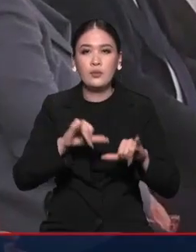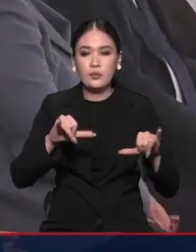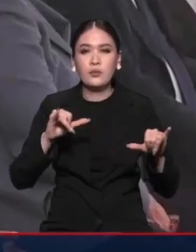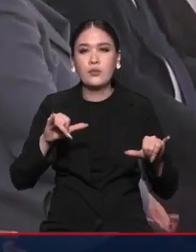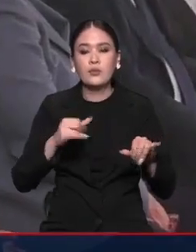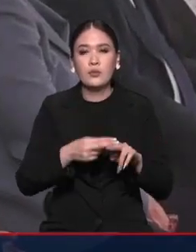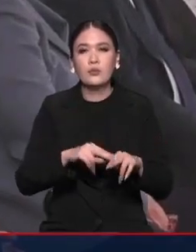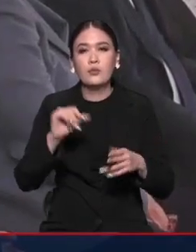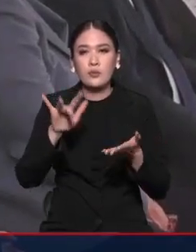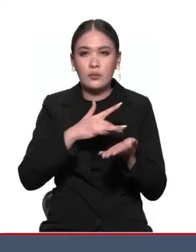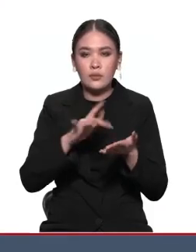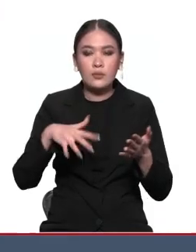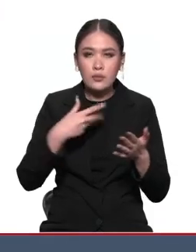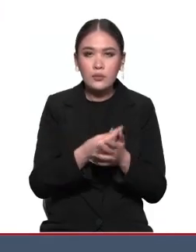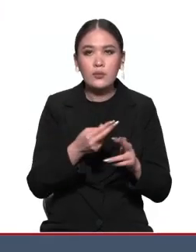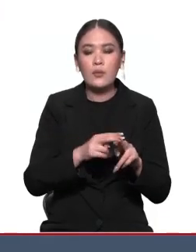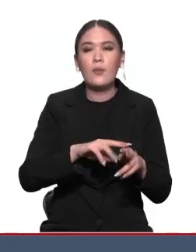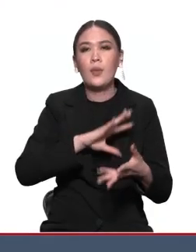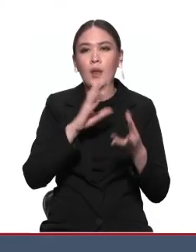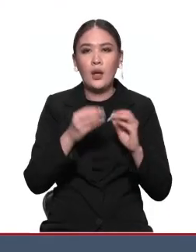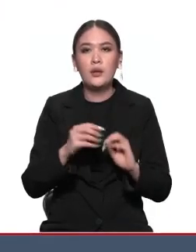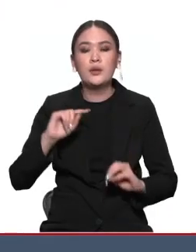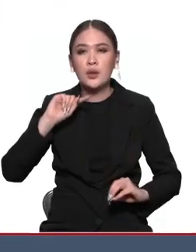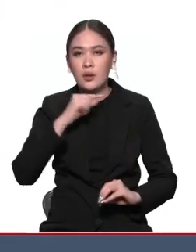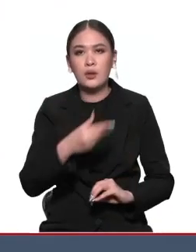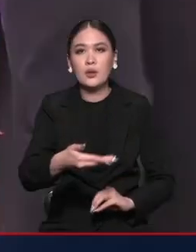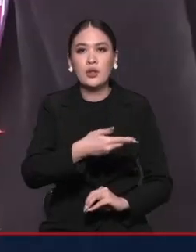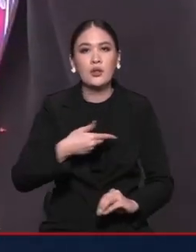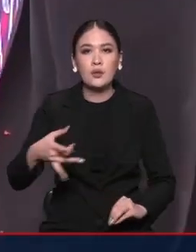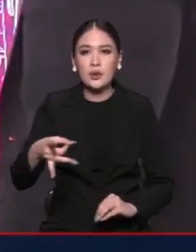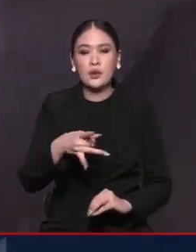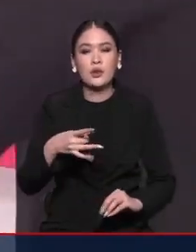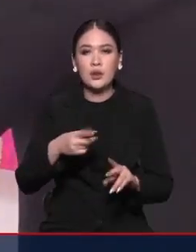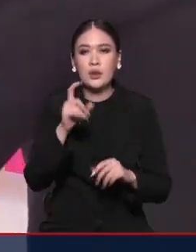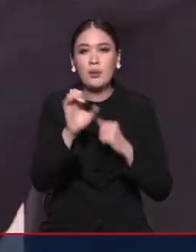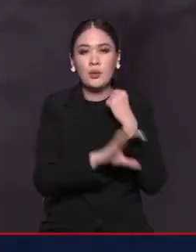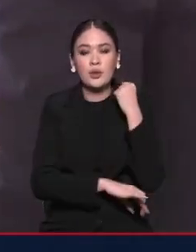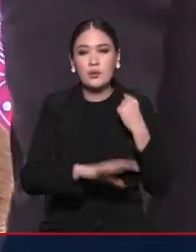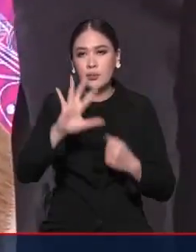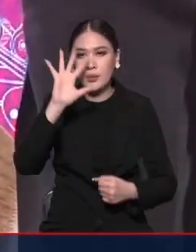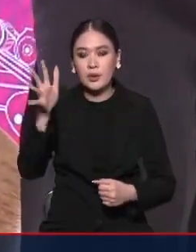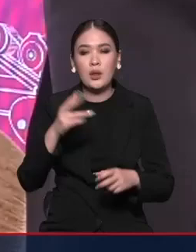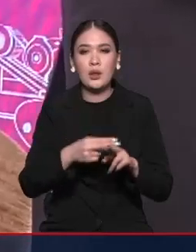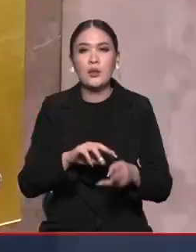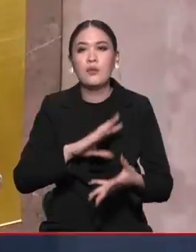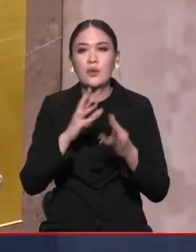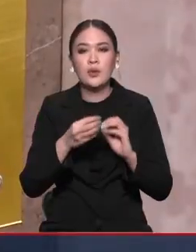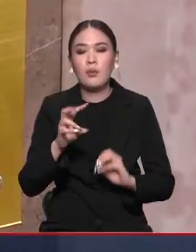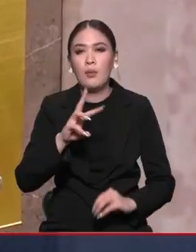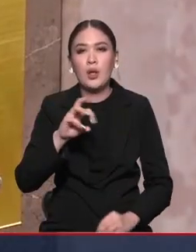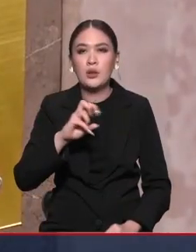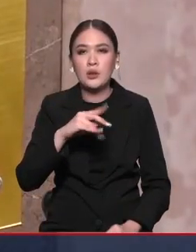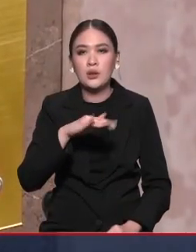поступления в местный бюджет, способствуя диверсификации экономики нашего региона. За последние 5 лет в основной капитал Мангыстауской